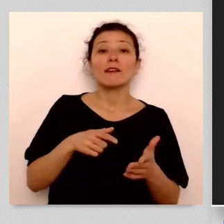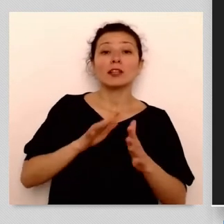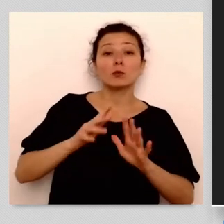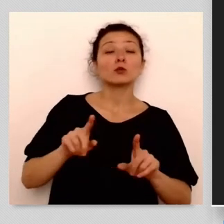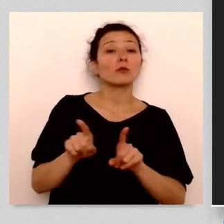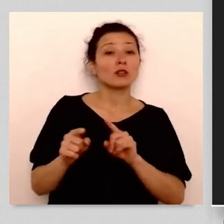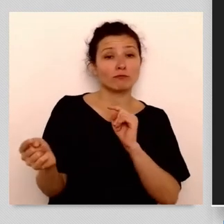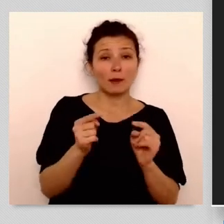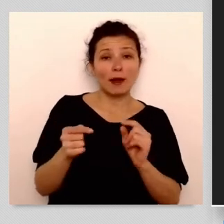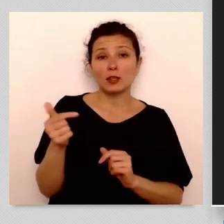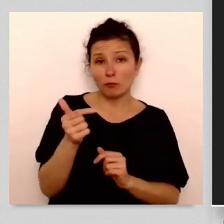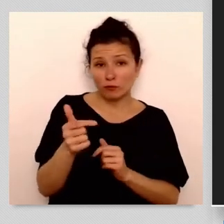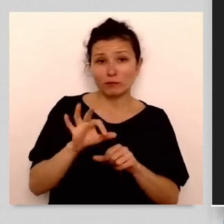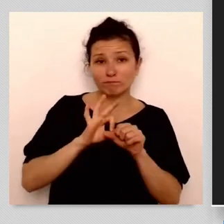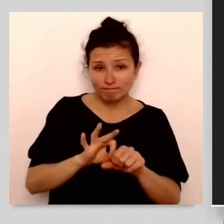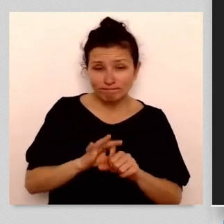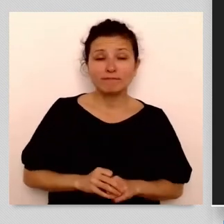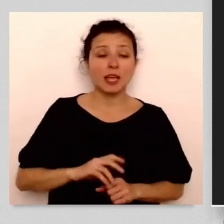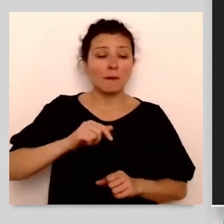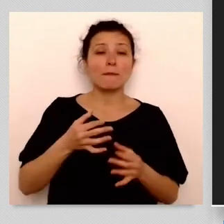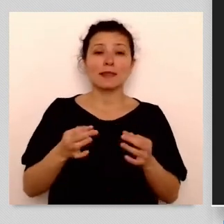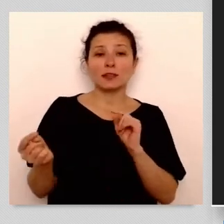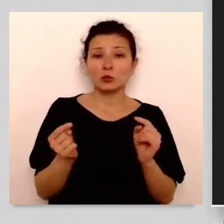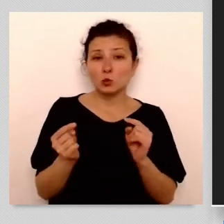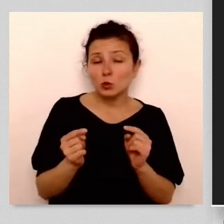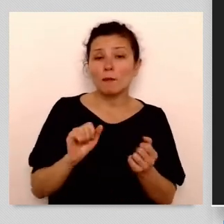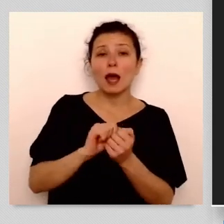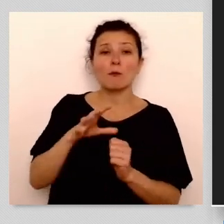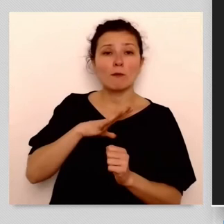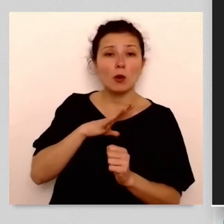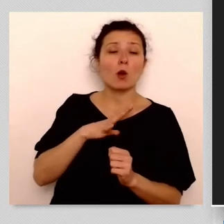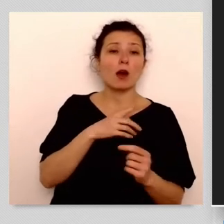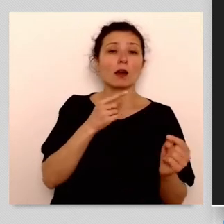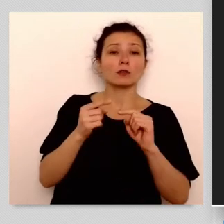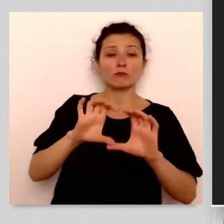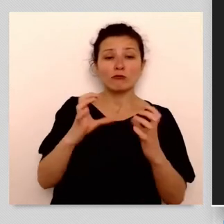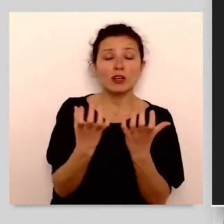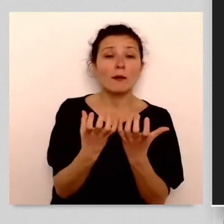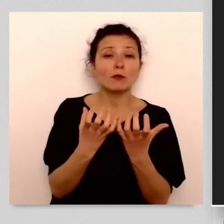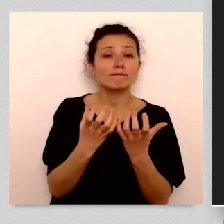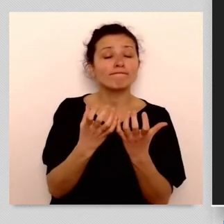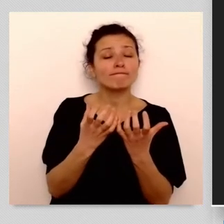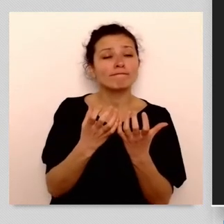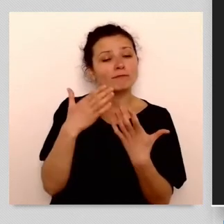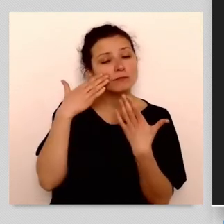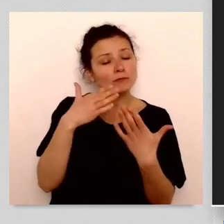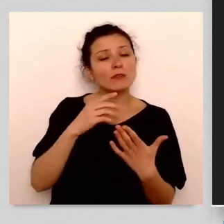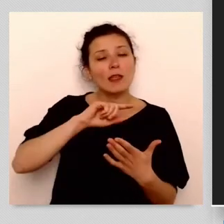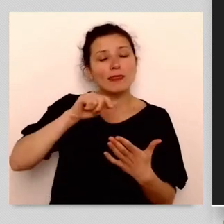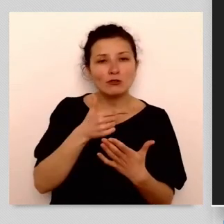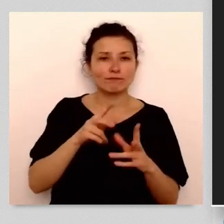dyskutujemy albo dyskutowaliśmy w Sejmie nad naszym zielonym